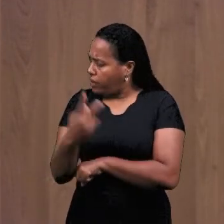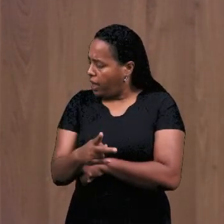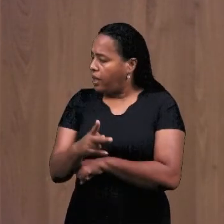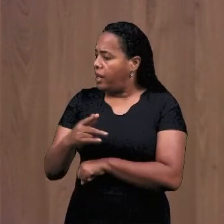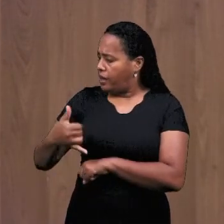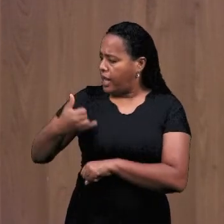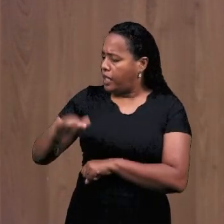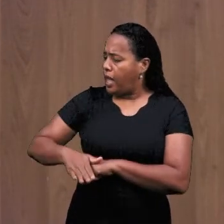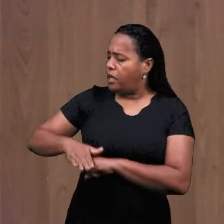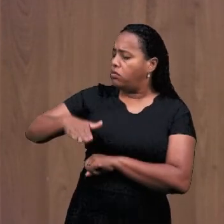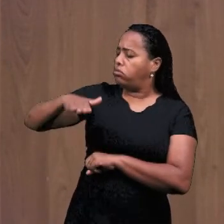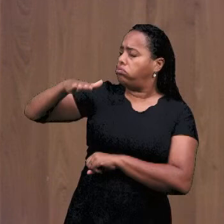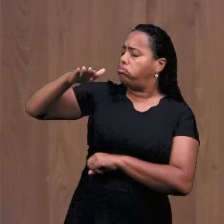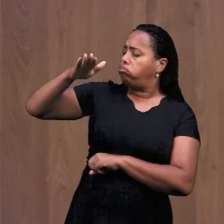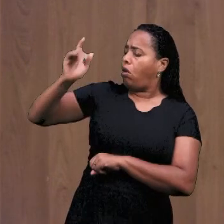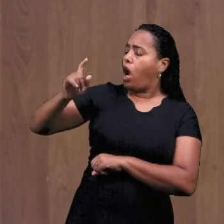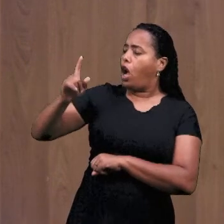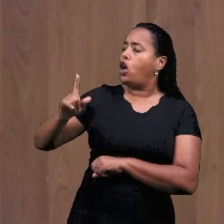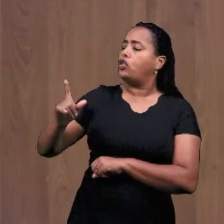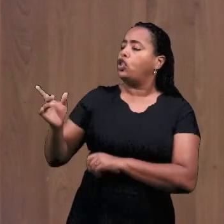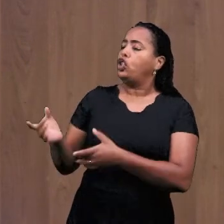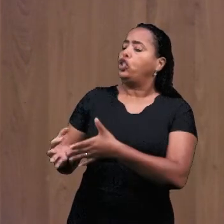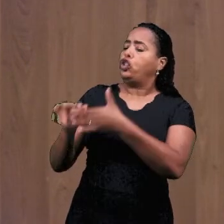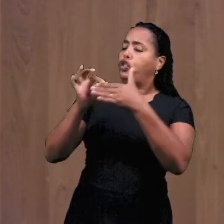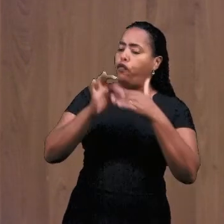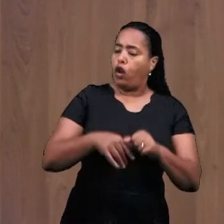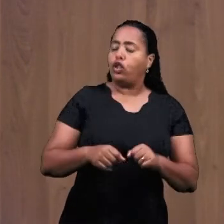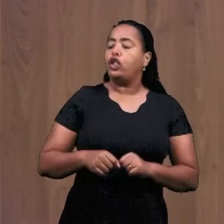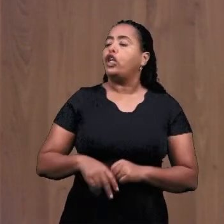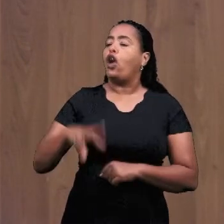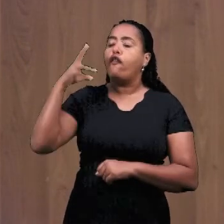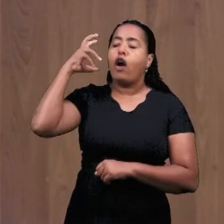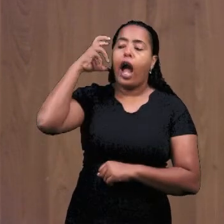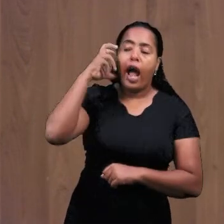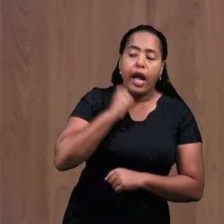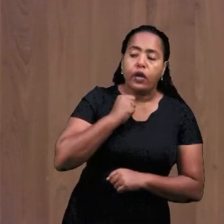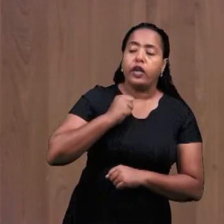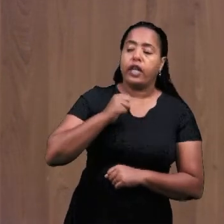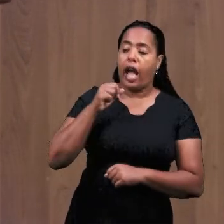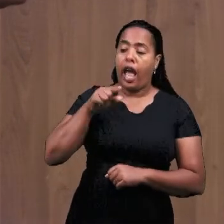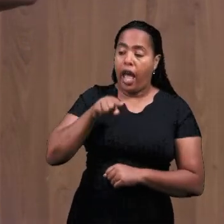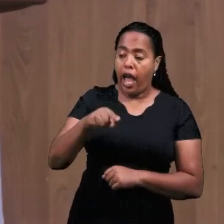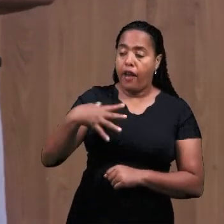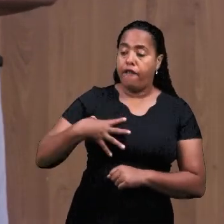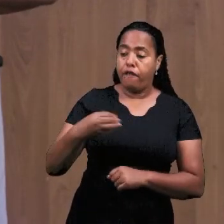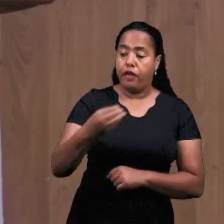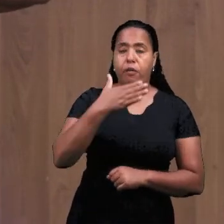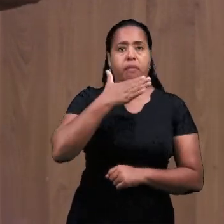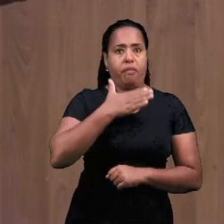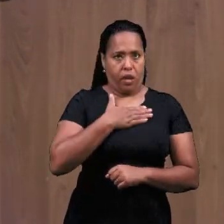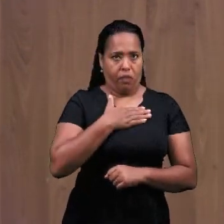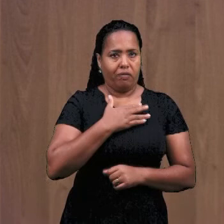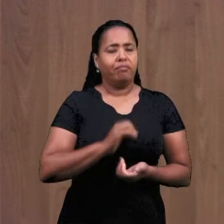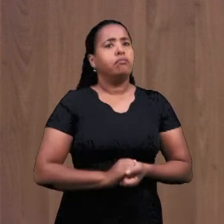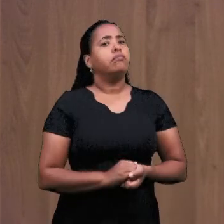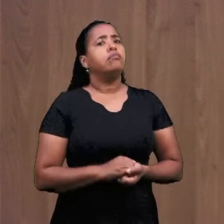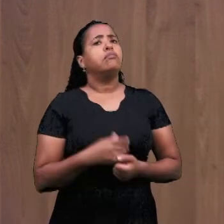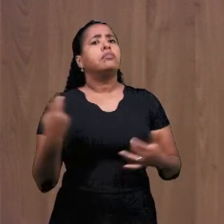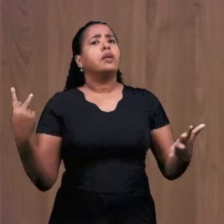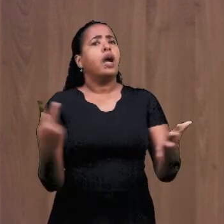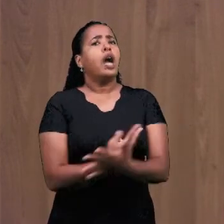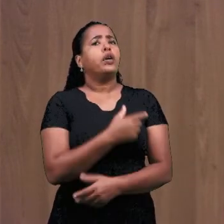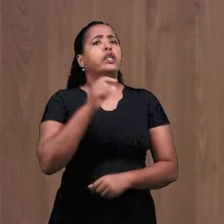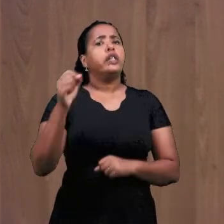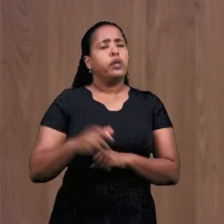une ordonnance. Prends soin du garçon, quand il sera plus grand, ramène-le-moi ici parce que je vais l'adopter, il sera mon fils. Et avec